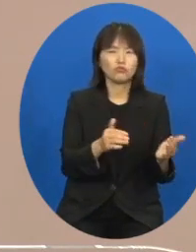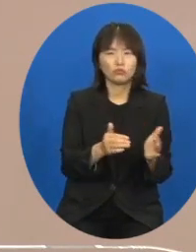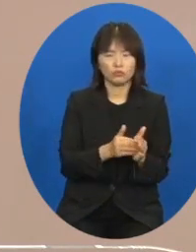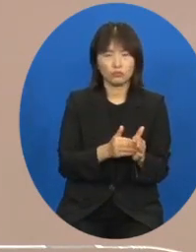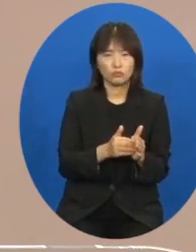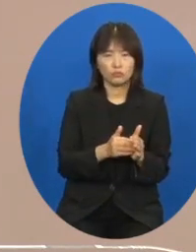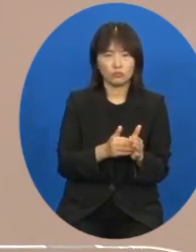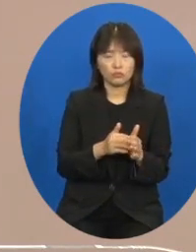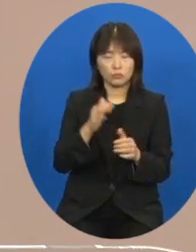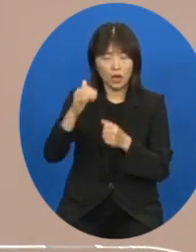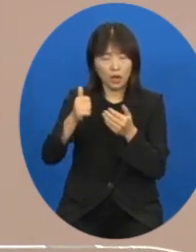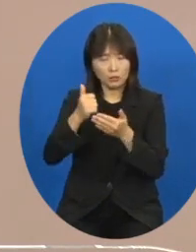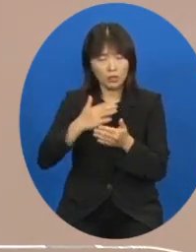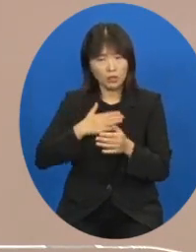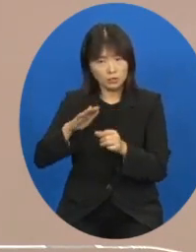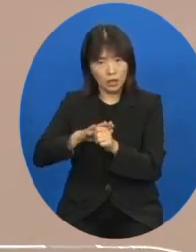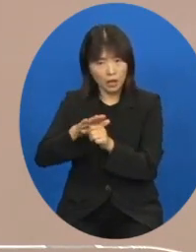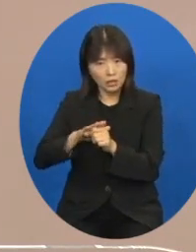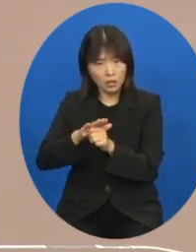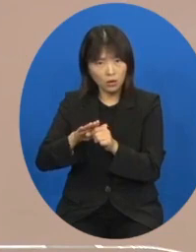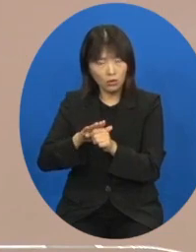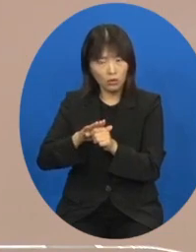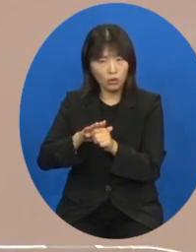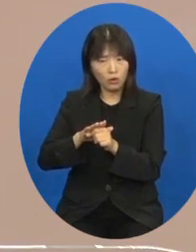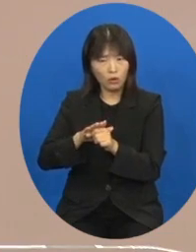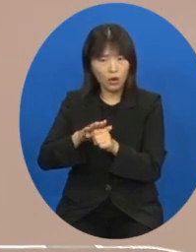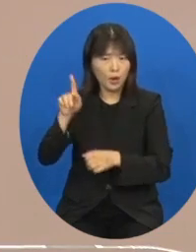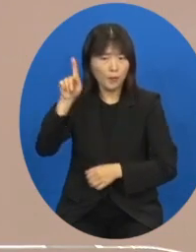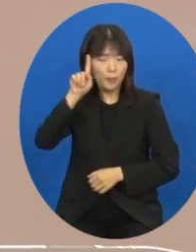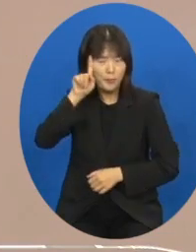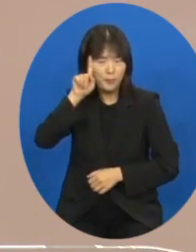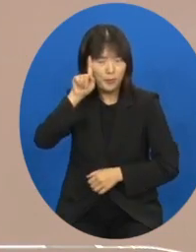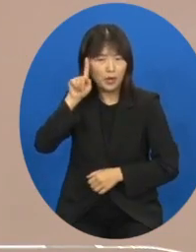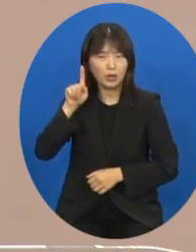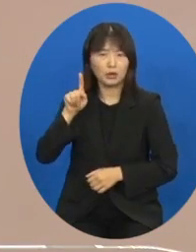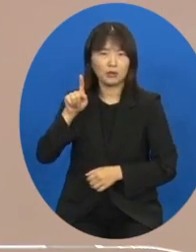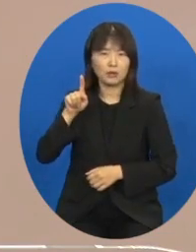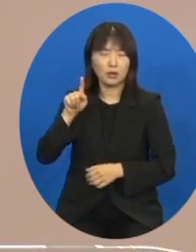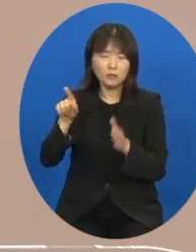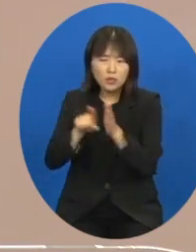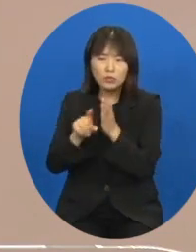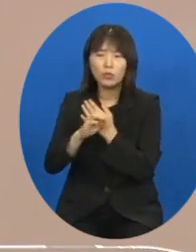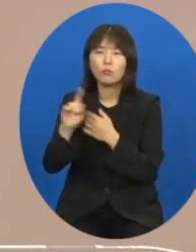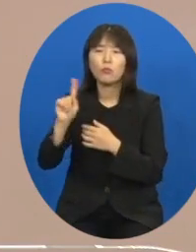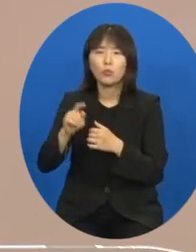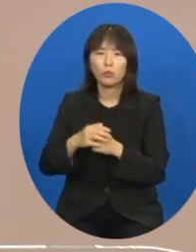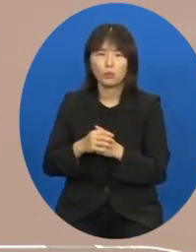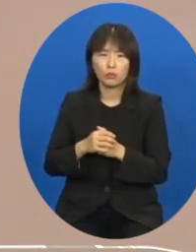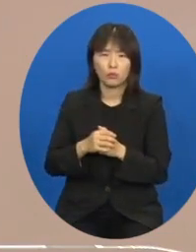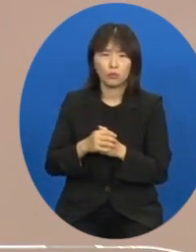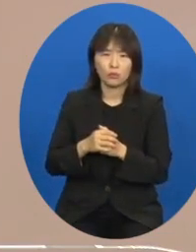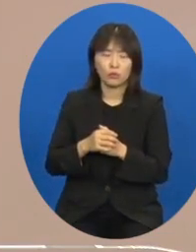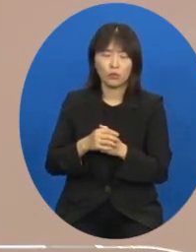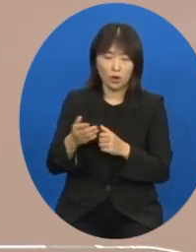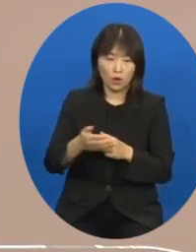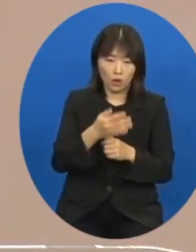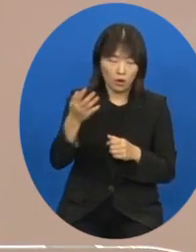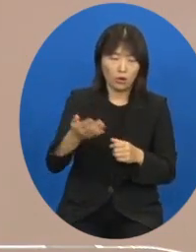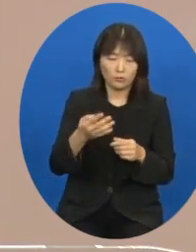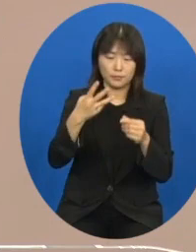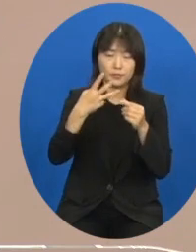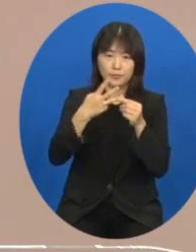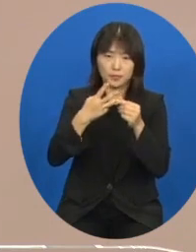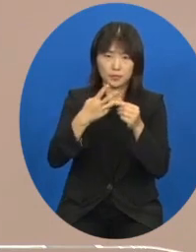사랑하신다고 100번 믿어봐야 뭐합니까? 하나님 나 사랑하신다. 여러분, 은밀히 짓는